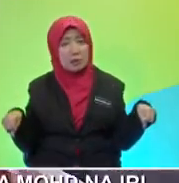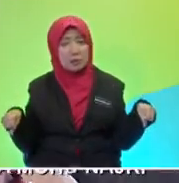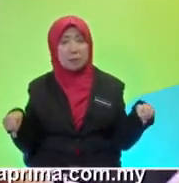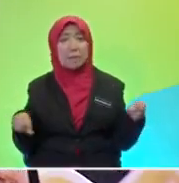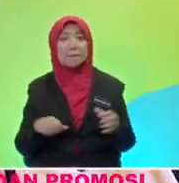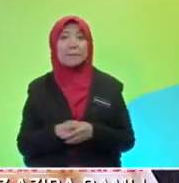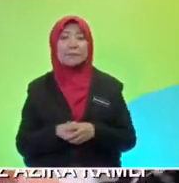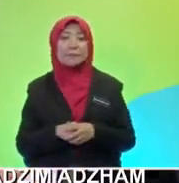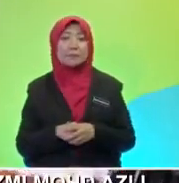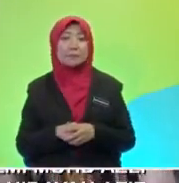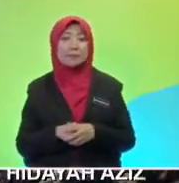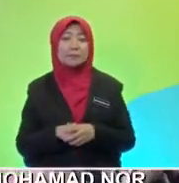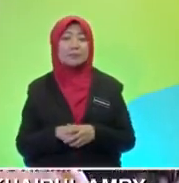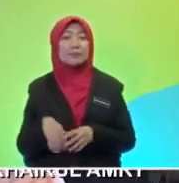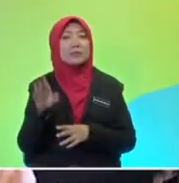kuning